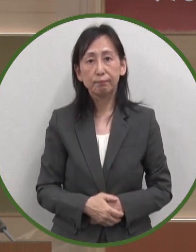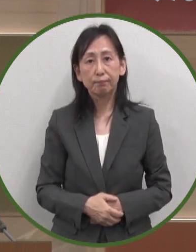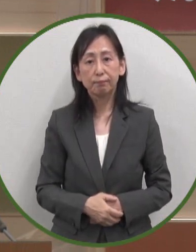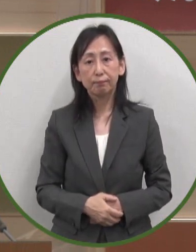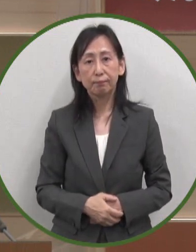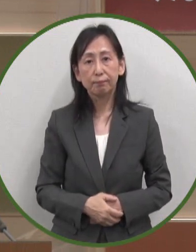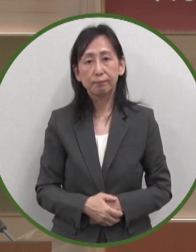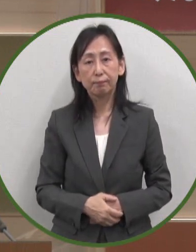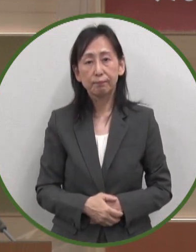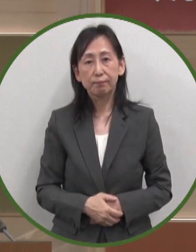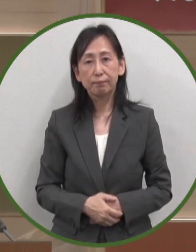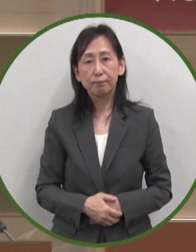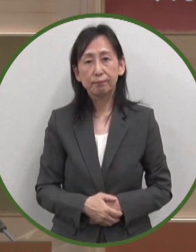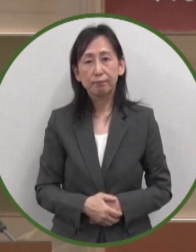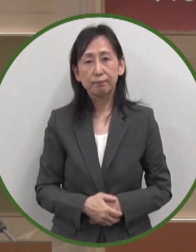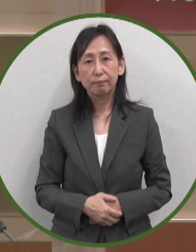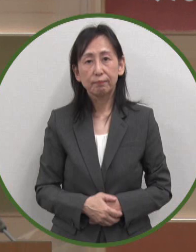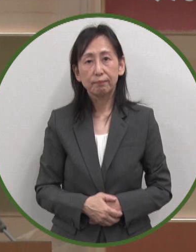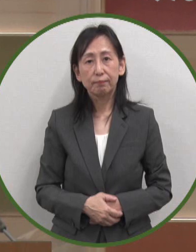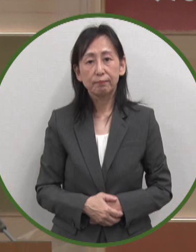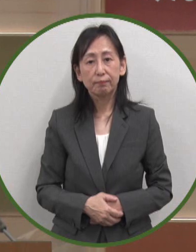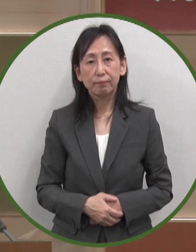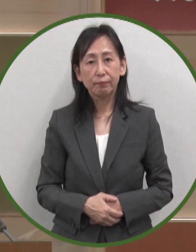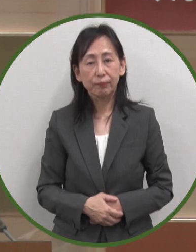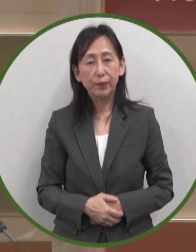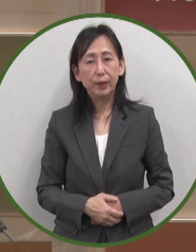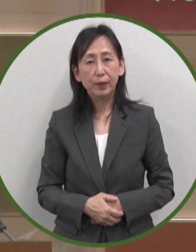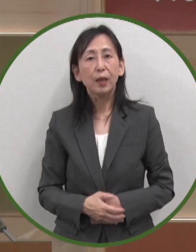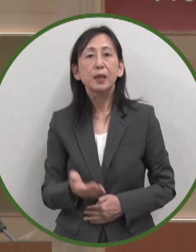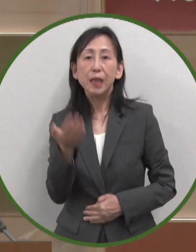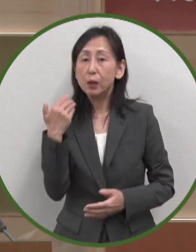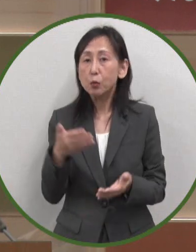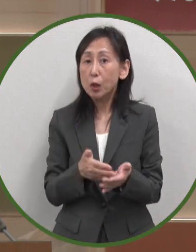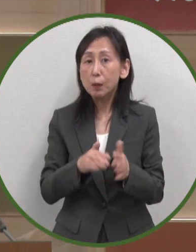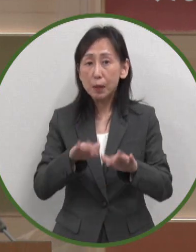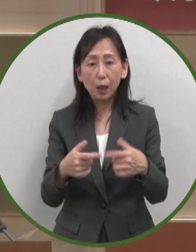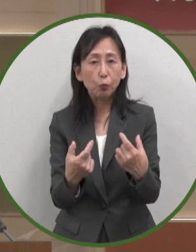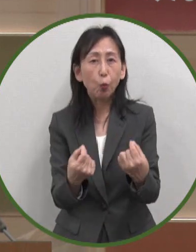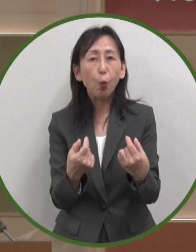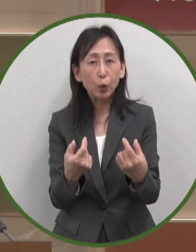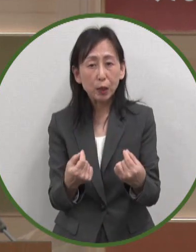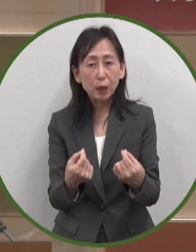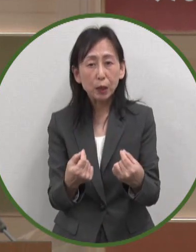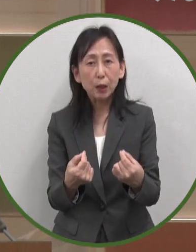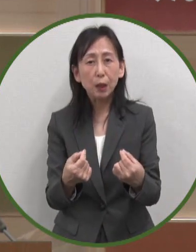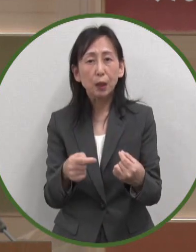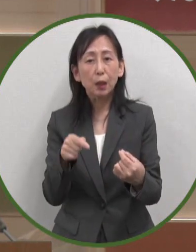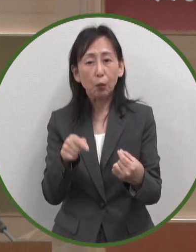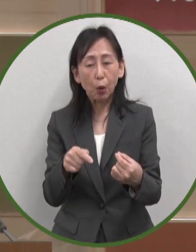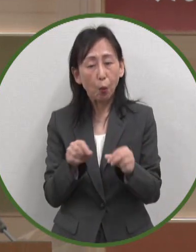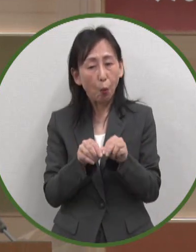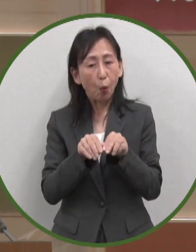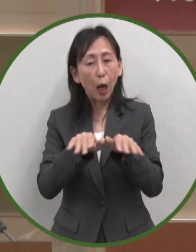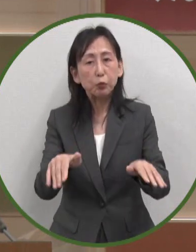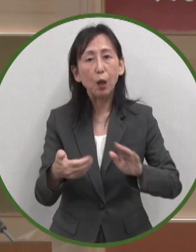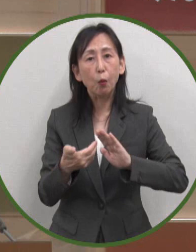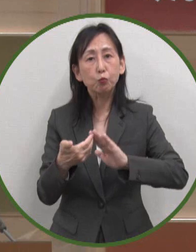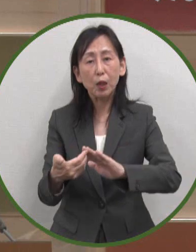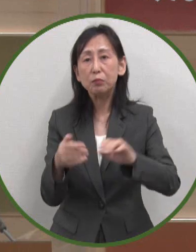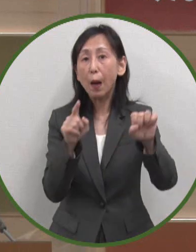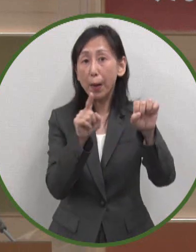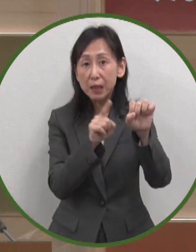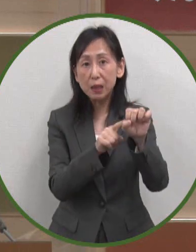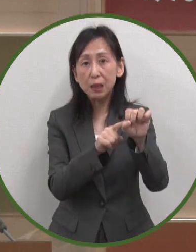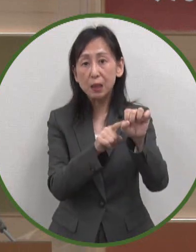その上でですね、先ほど申し上げたように、これ以上 まあ、拡大させていかないためにはです